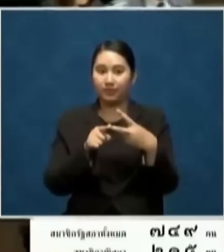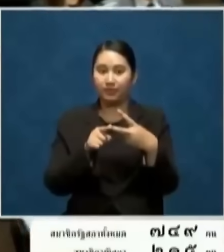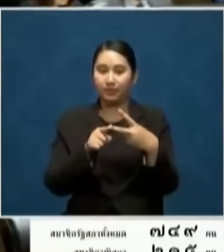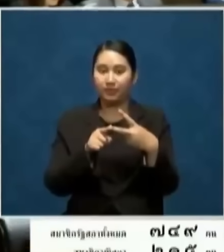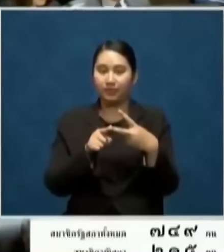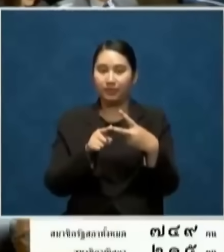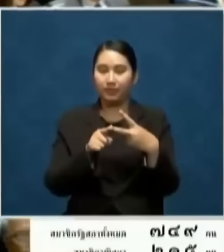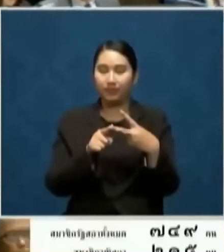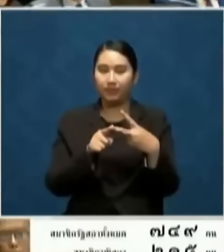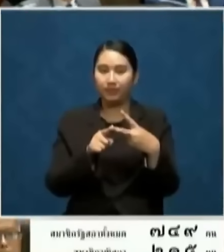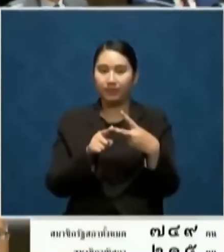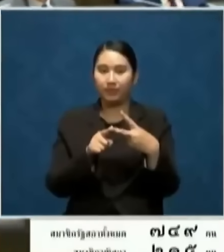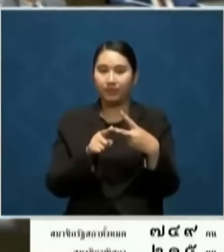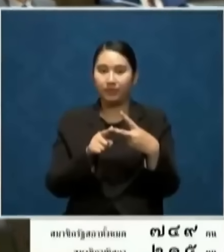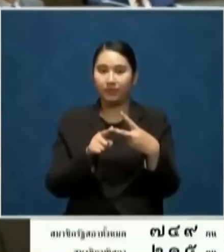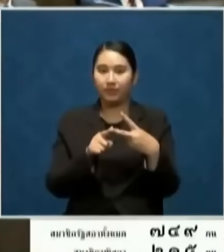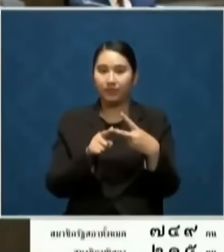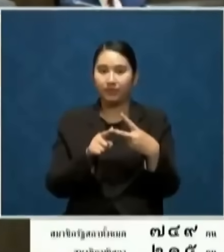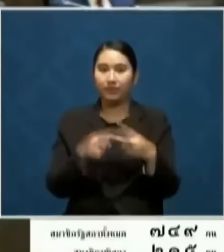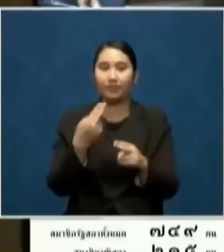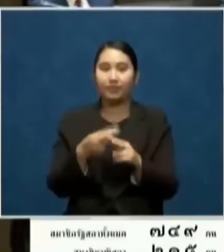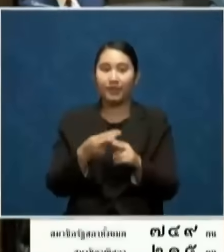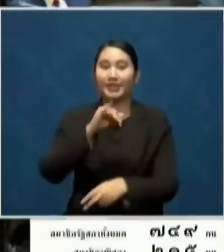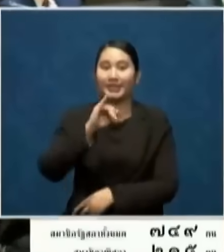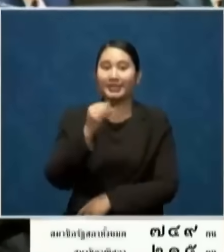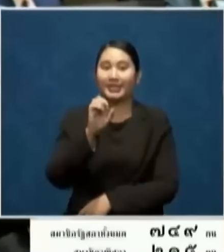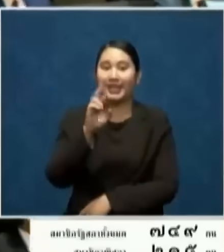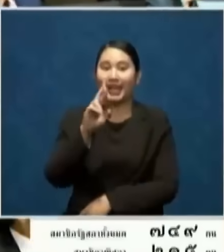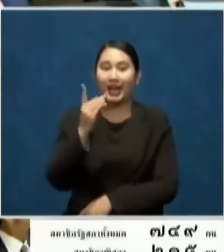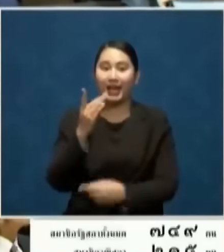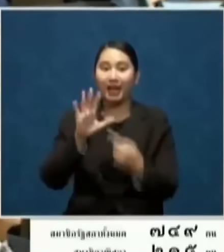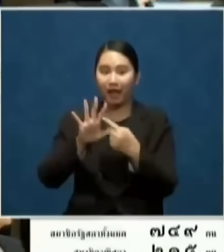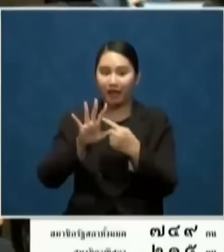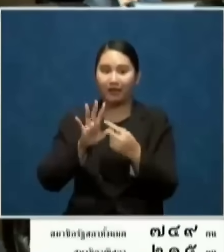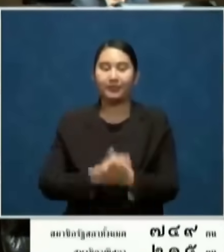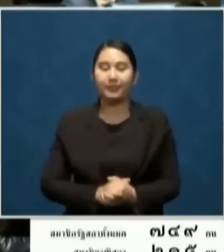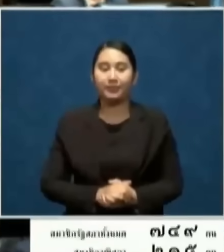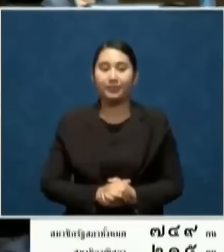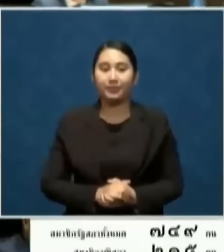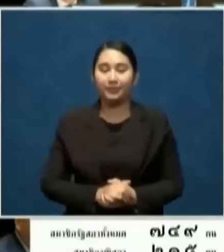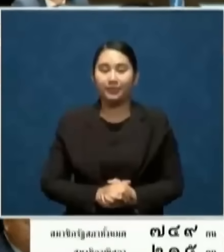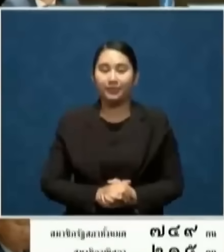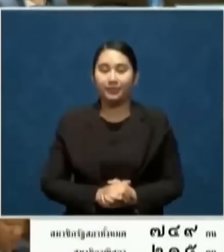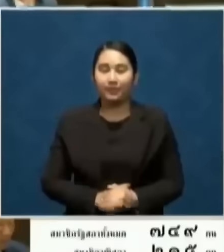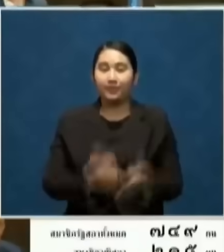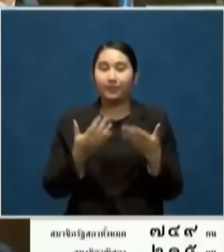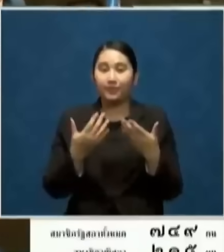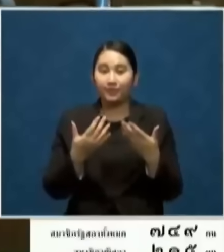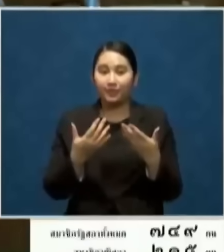ลา 16:04 ประธานรัฐสภาก็ระบุว่ามีผู้เข้าร่วมการประชุมทั้งหมดตัวเลขเน็ต